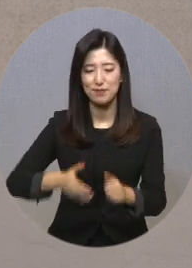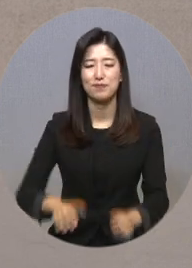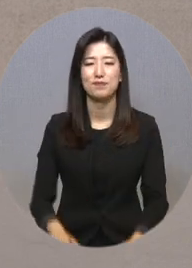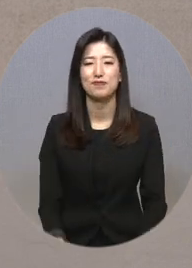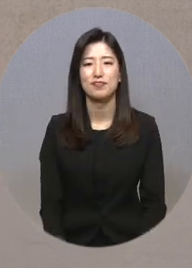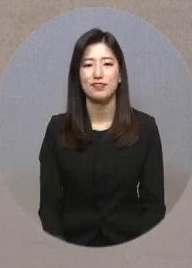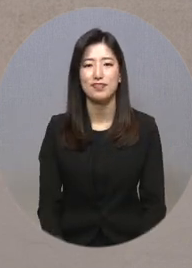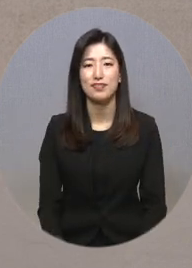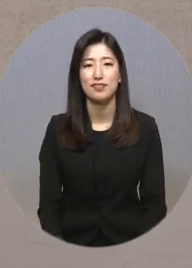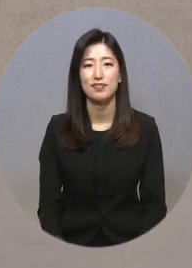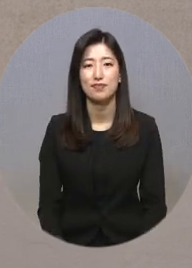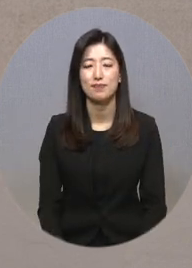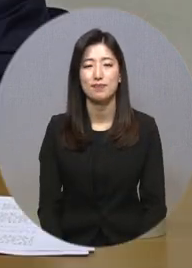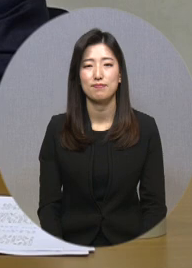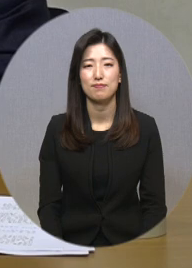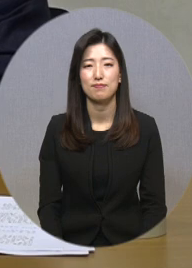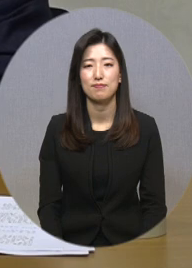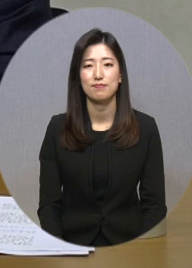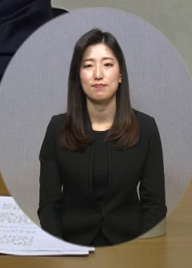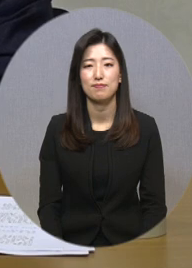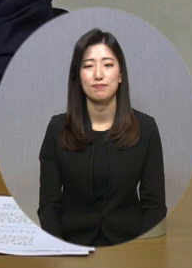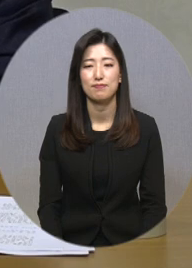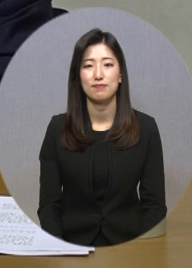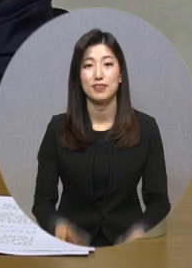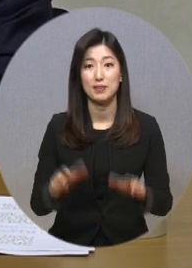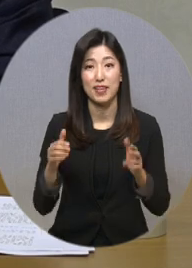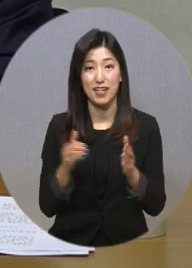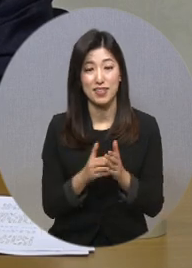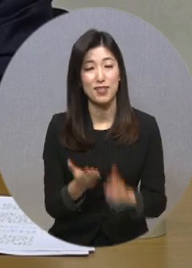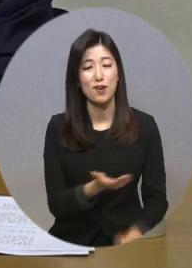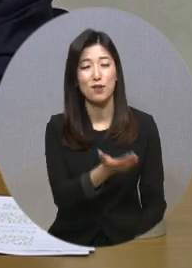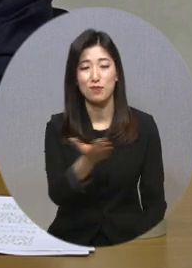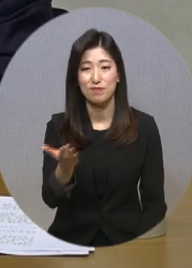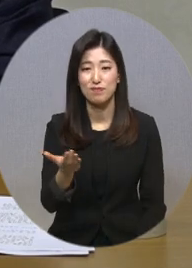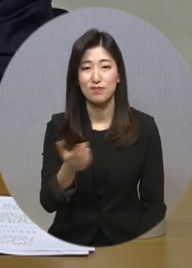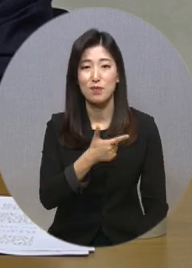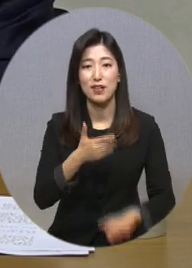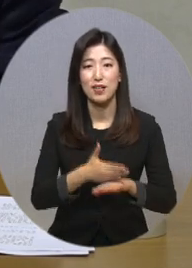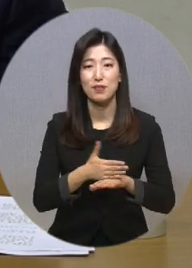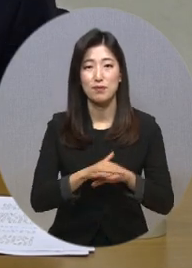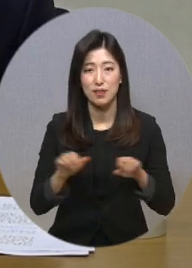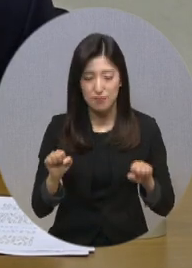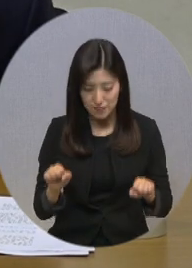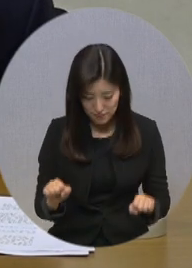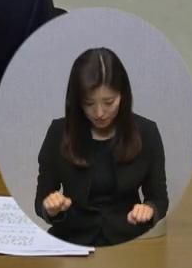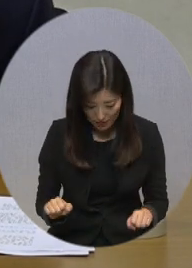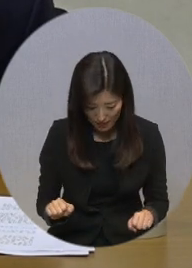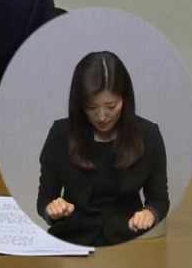간절히 기원합니다. 지금까지 시청해주신 시청자 여러분 감사합니다.